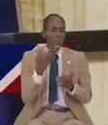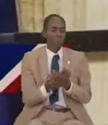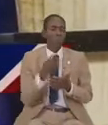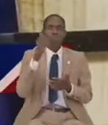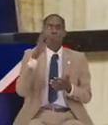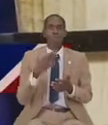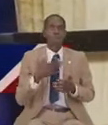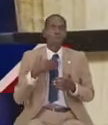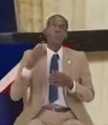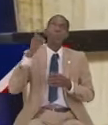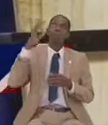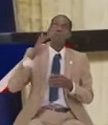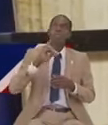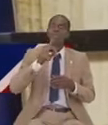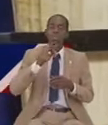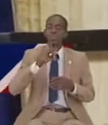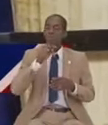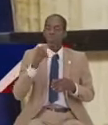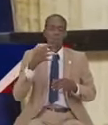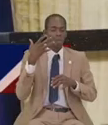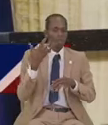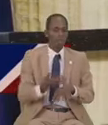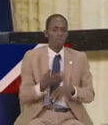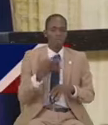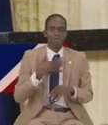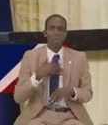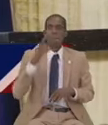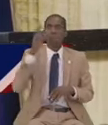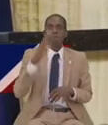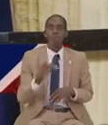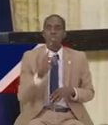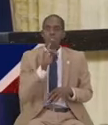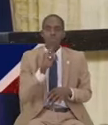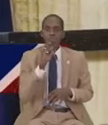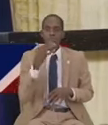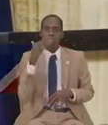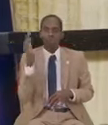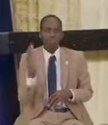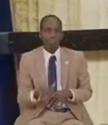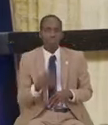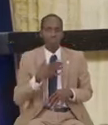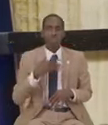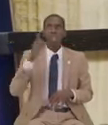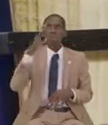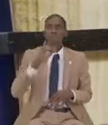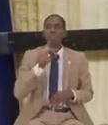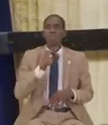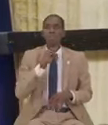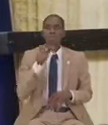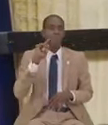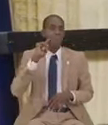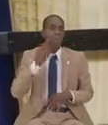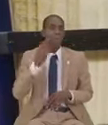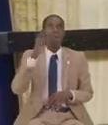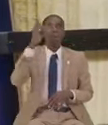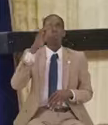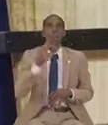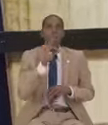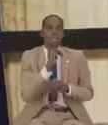dû mon Dieu n'est pas difficile mon Dieu n'est pas rigoureux rigoureux dieu est amour